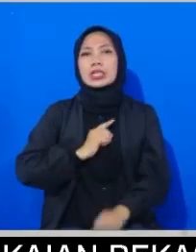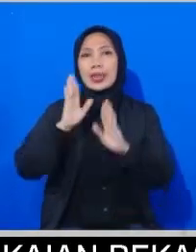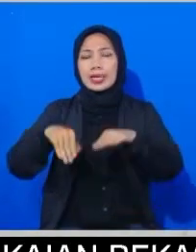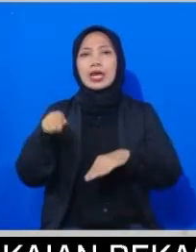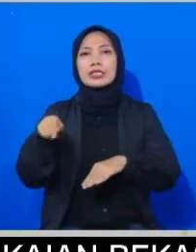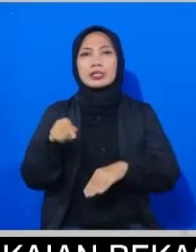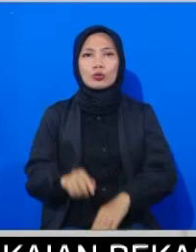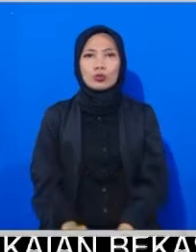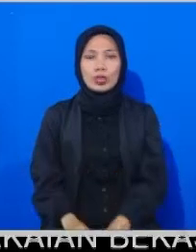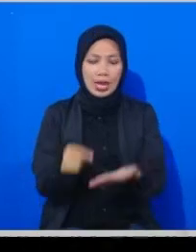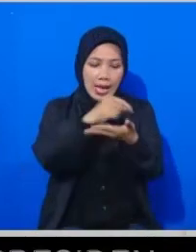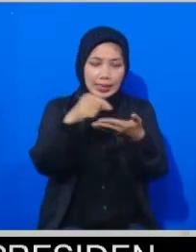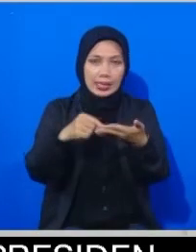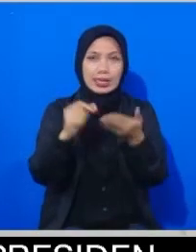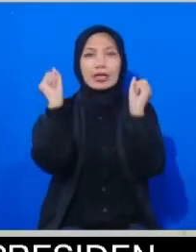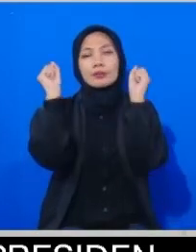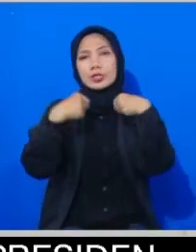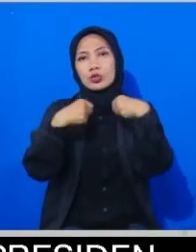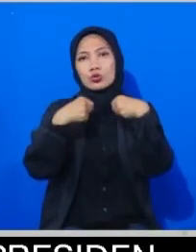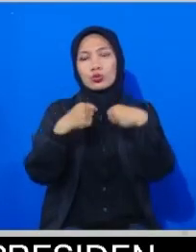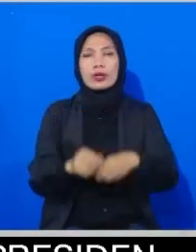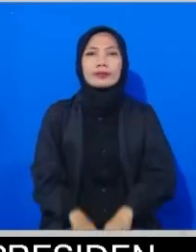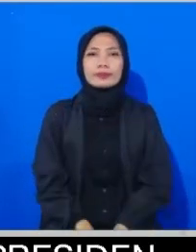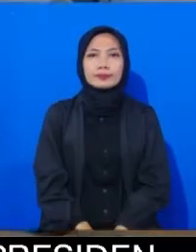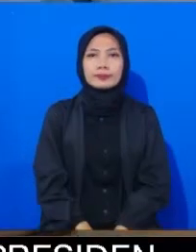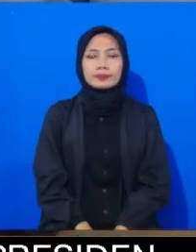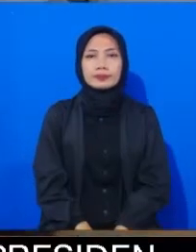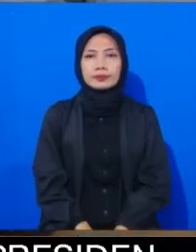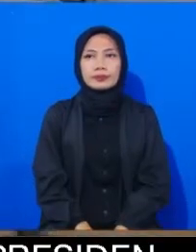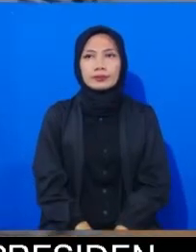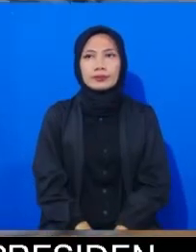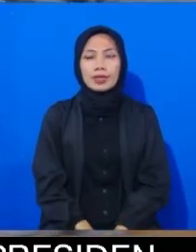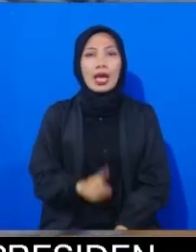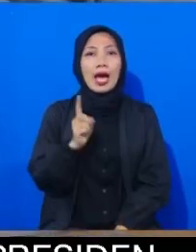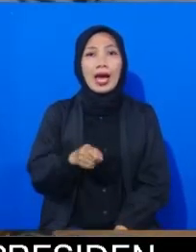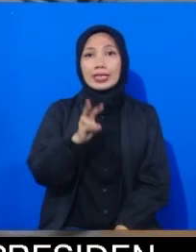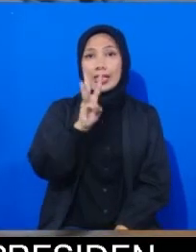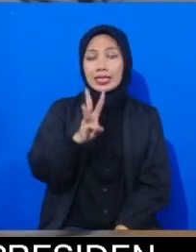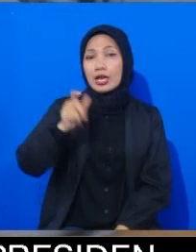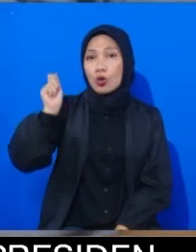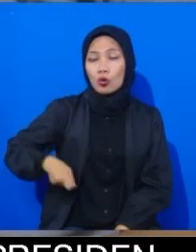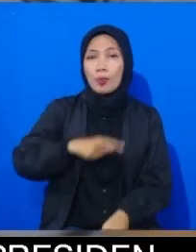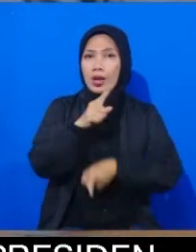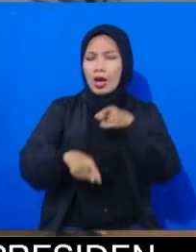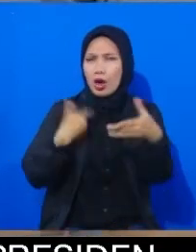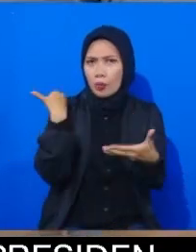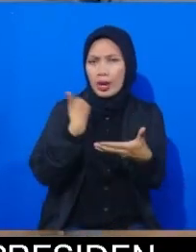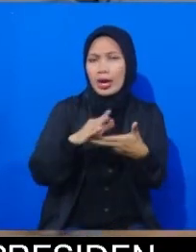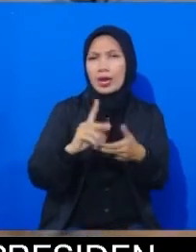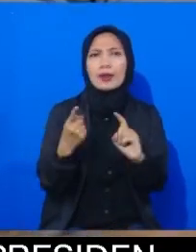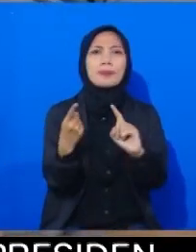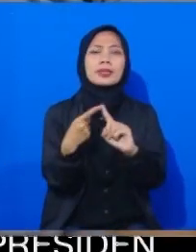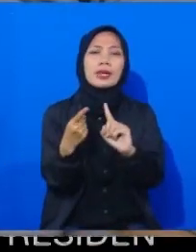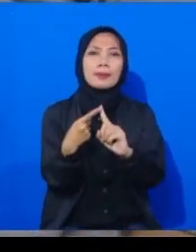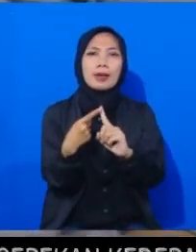dan juga ditandatangani oleh pemerintah Provinsi DKI Jakarta. Dan ada 3 sanksi jika hal ini dilanggar. Ini yang pertama